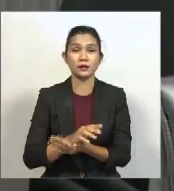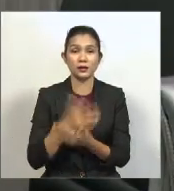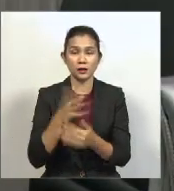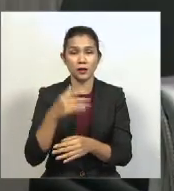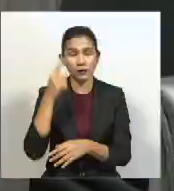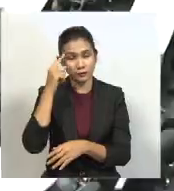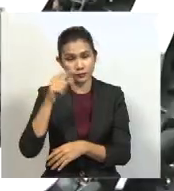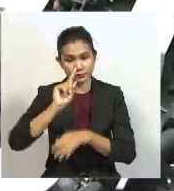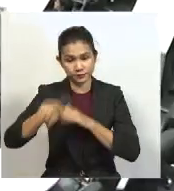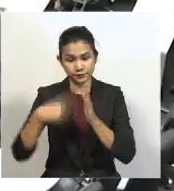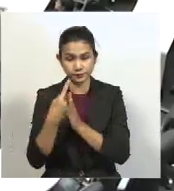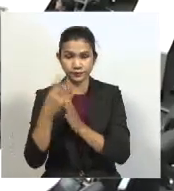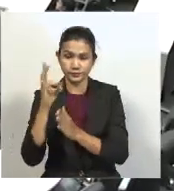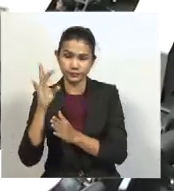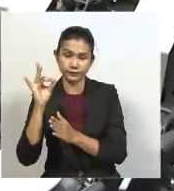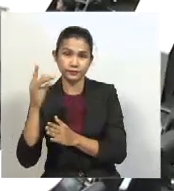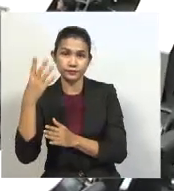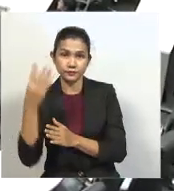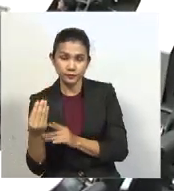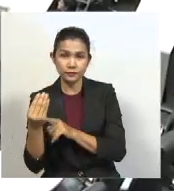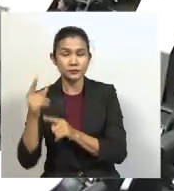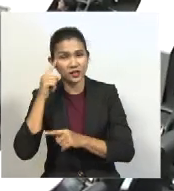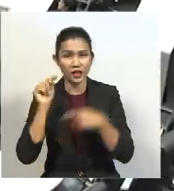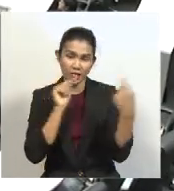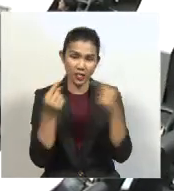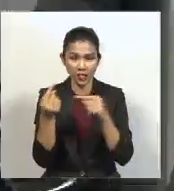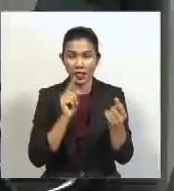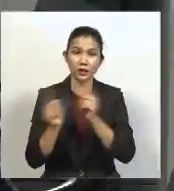มีเวลาอีก 7-8 ชั่วโมงในการทักท้วงแล้วก็คั